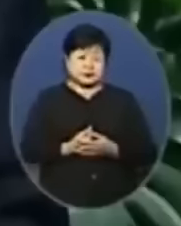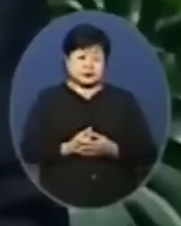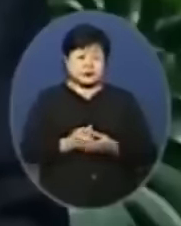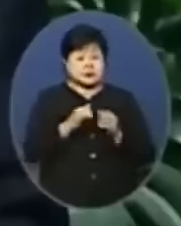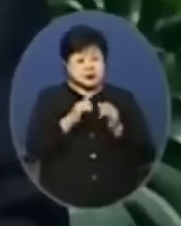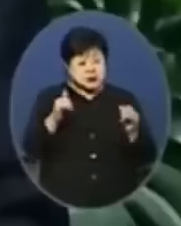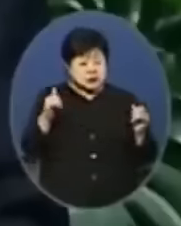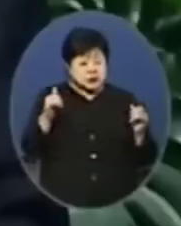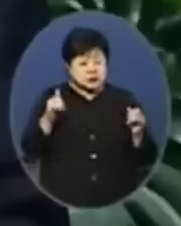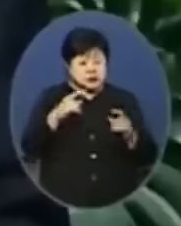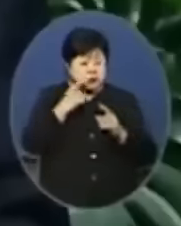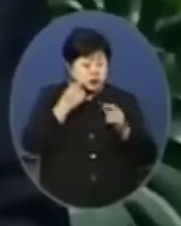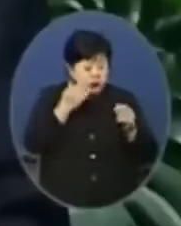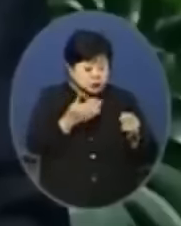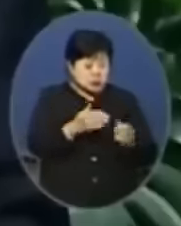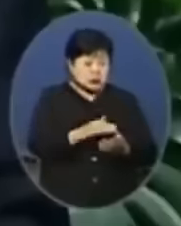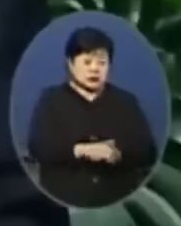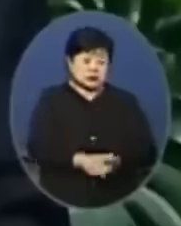사람들은 저보고